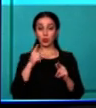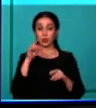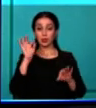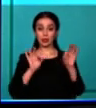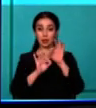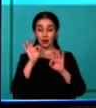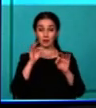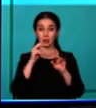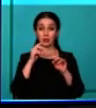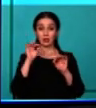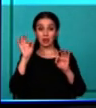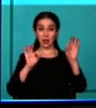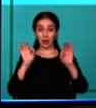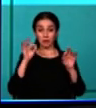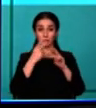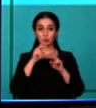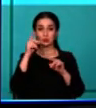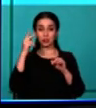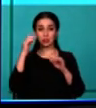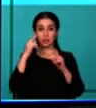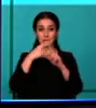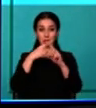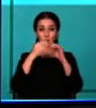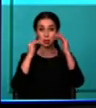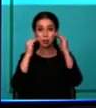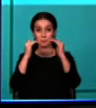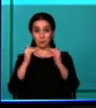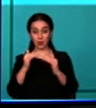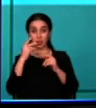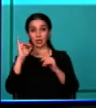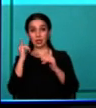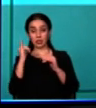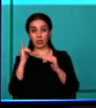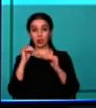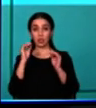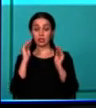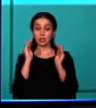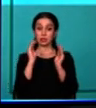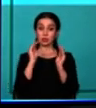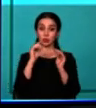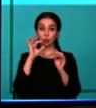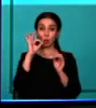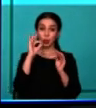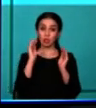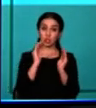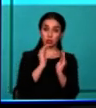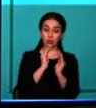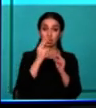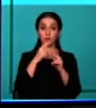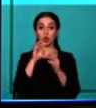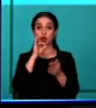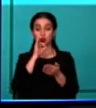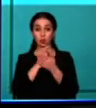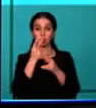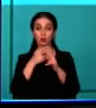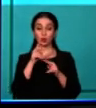x оқидан пастда жойлашади. Яъни ким бунда y 0 дан кичкина. Демак, жавоб шу